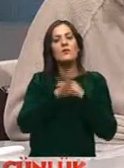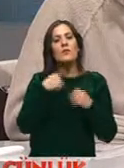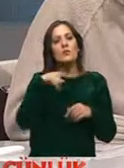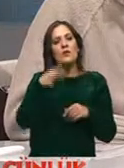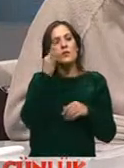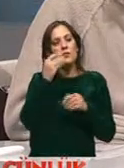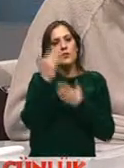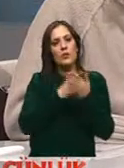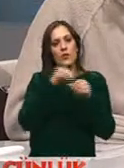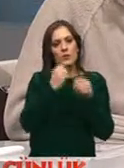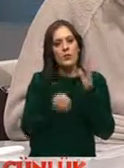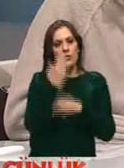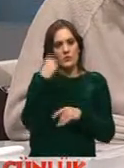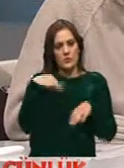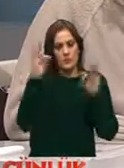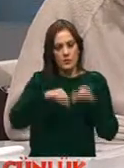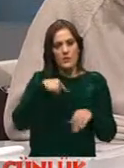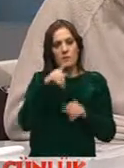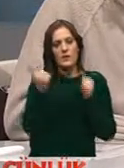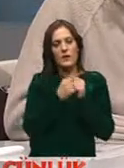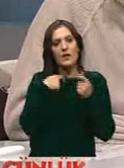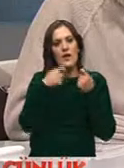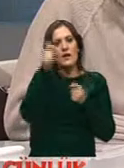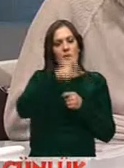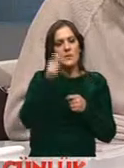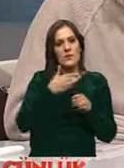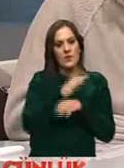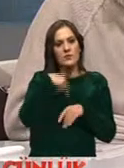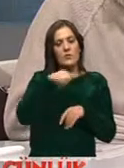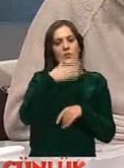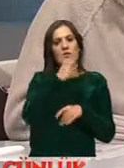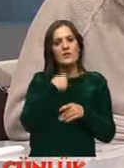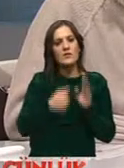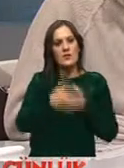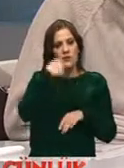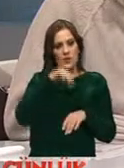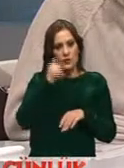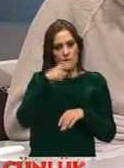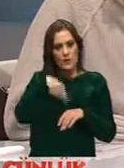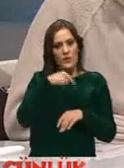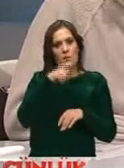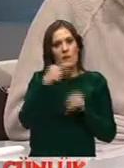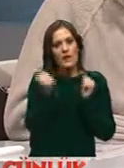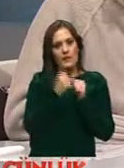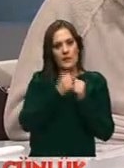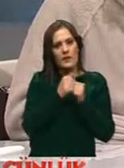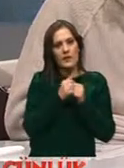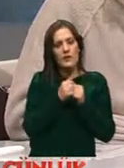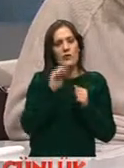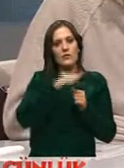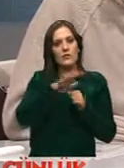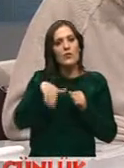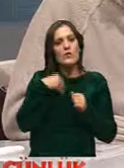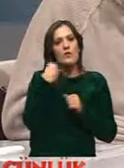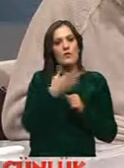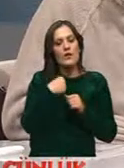bu tip programlar oluşturmaya başladık. Bir yandan eğitimcileri gerçekten bu bilinçle yetiştirmek önemli. Bir yandan da